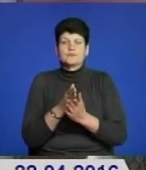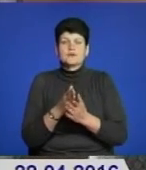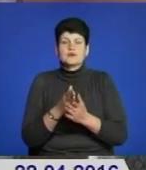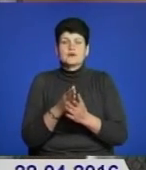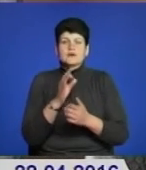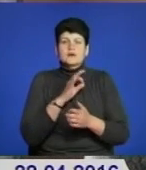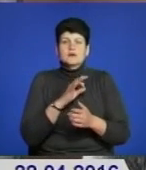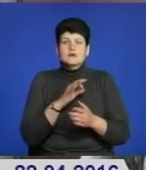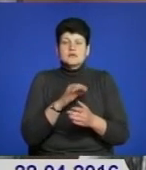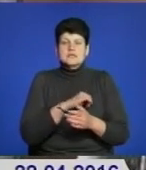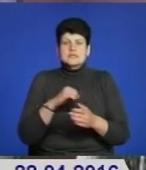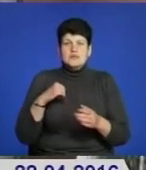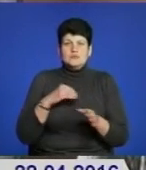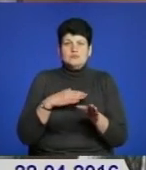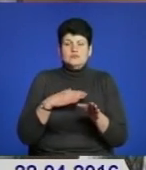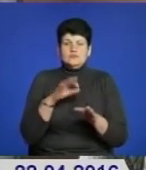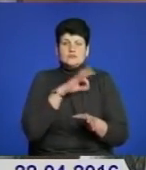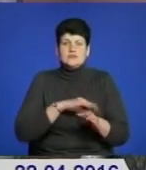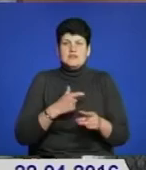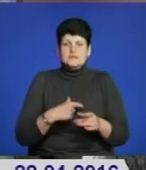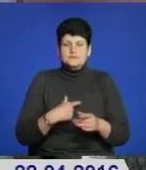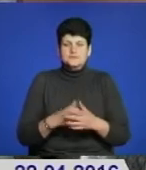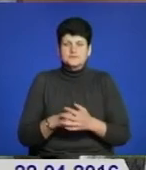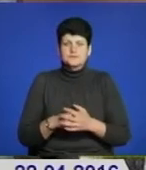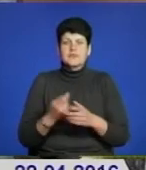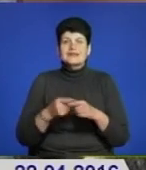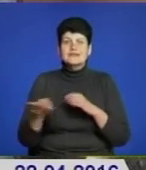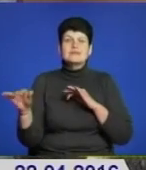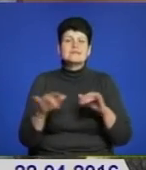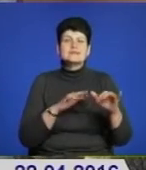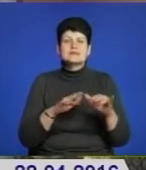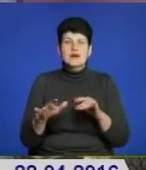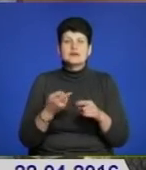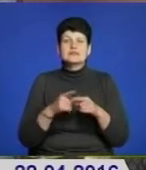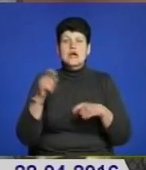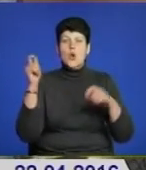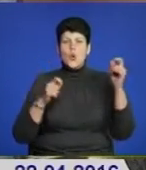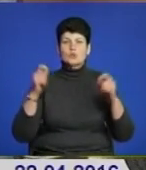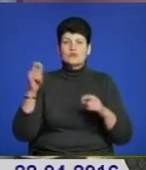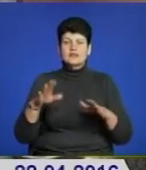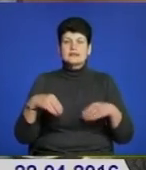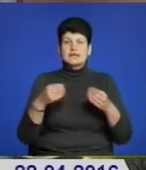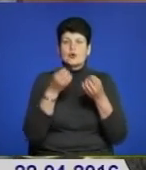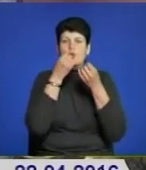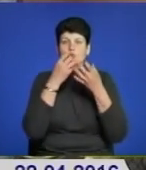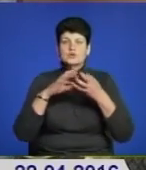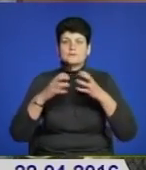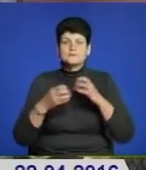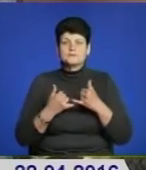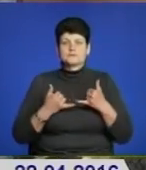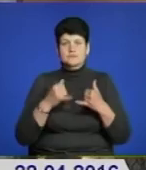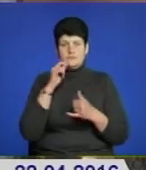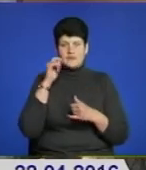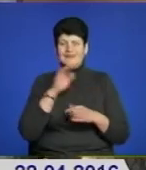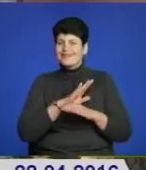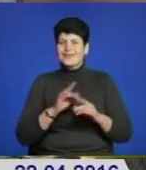Ми хотіли, щоб цей захід або ця конференція принесла хороші результати для України.